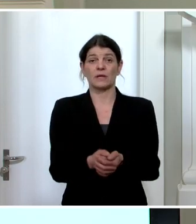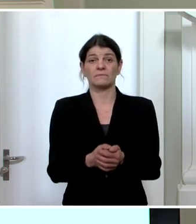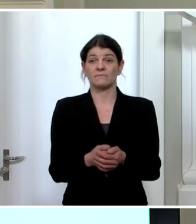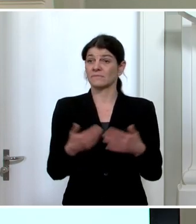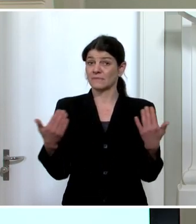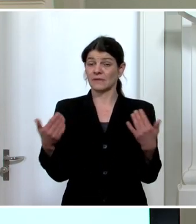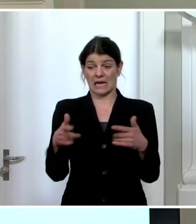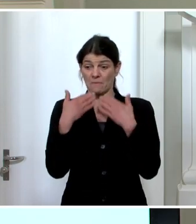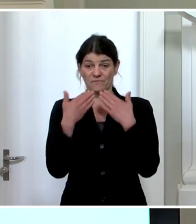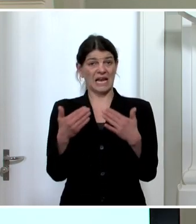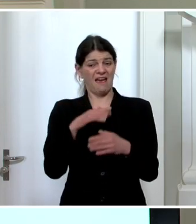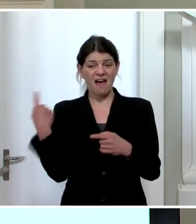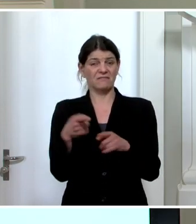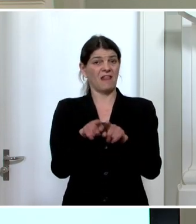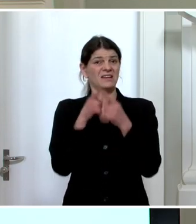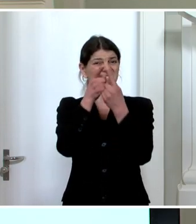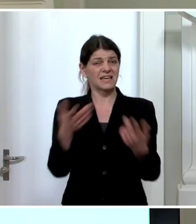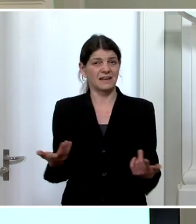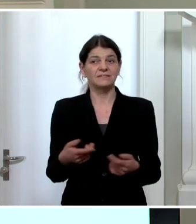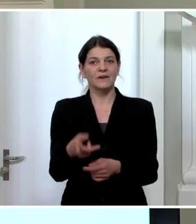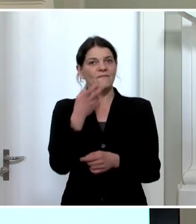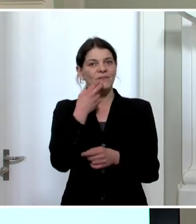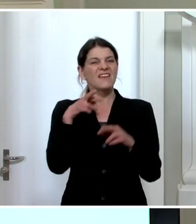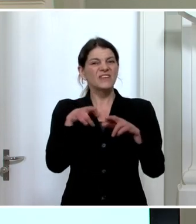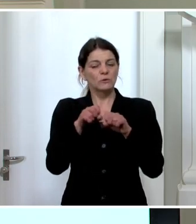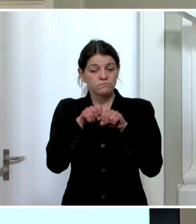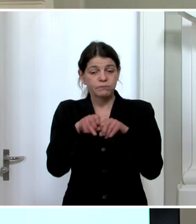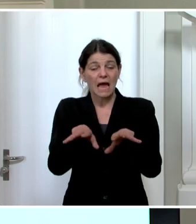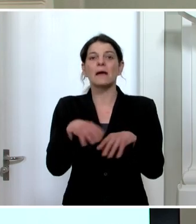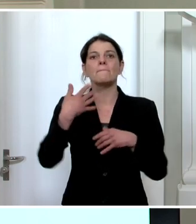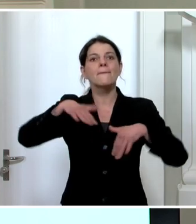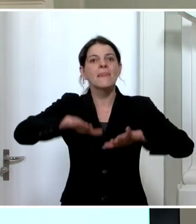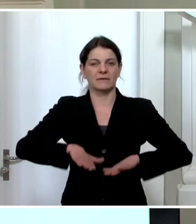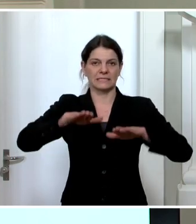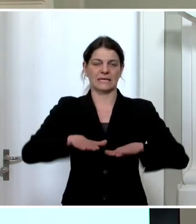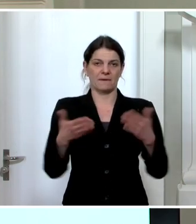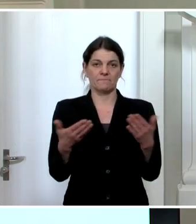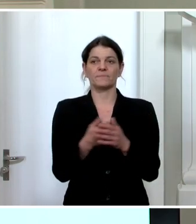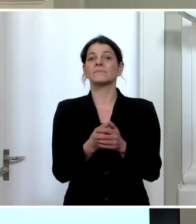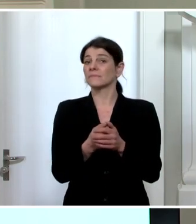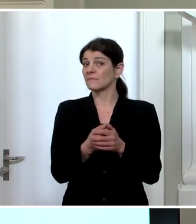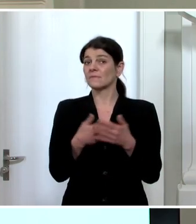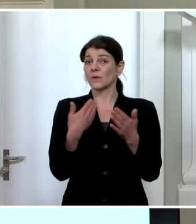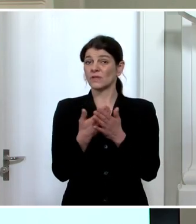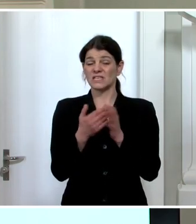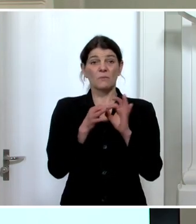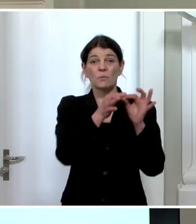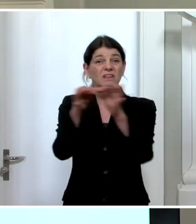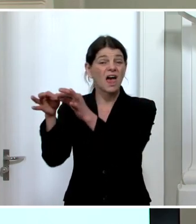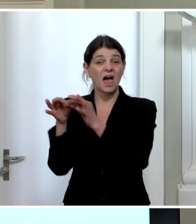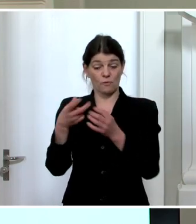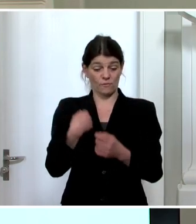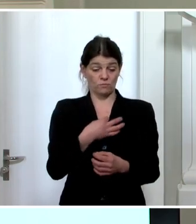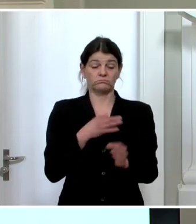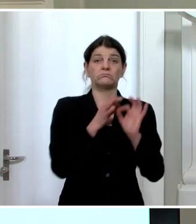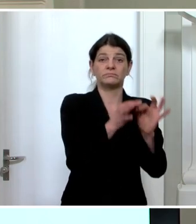ja alle in dieselbe Richtung, dass man eine Ausbreitung des Virus verlangsamen möchte und dass man die Übertragung von einem Menschen